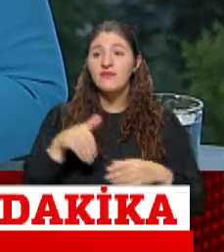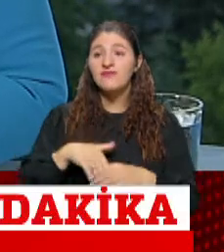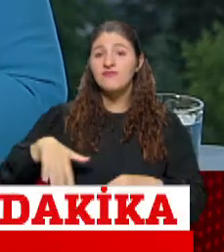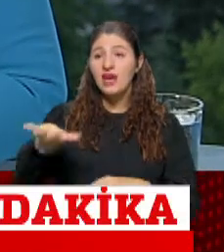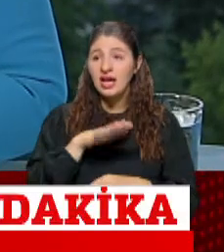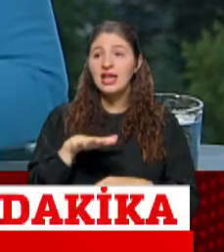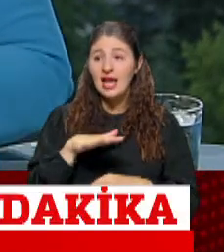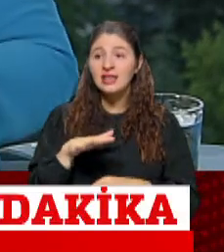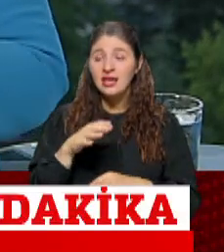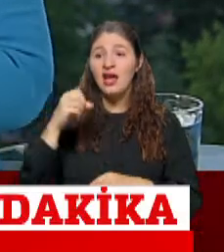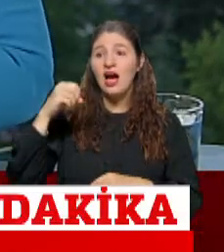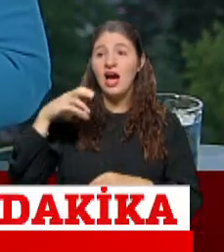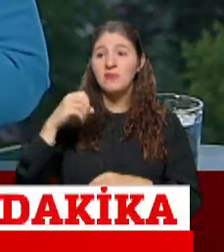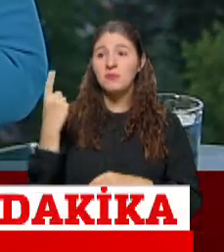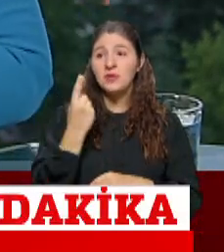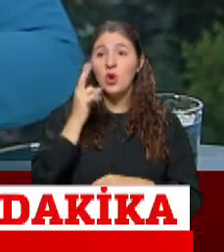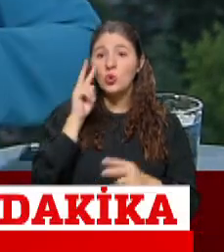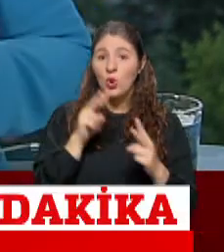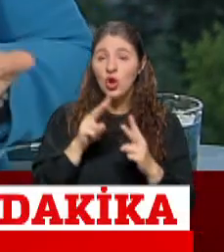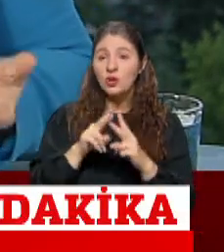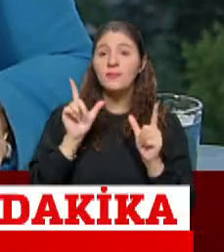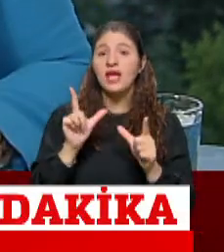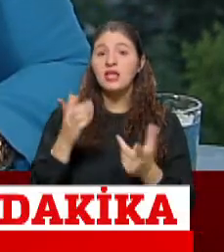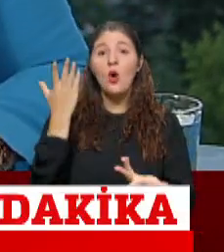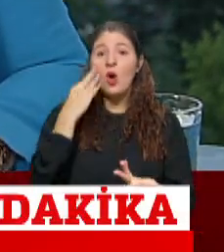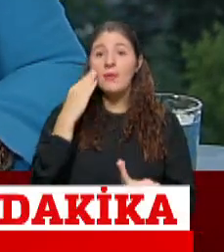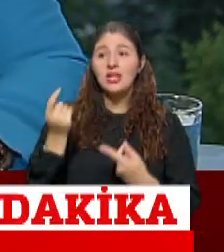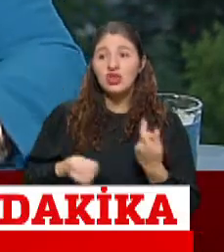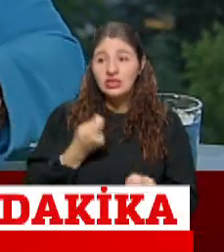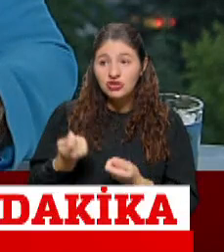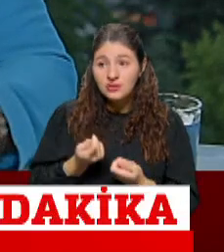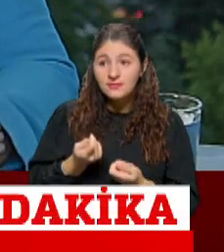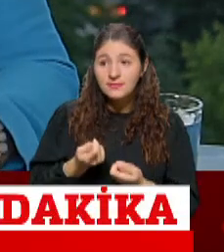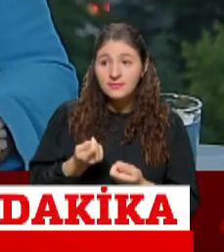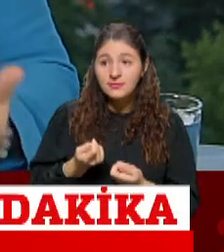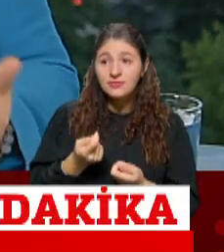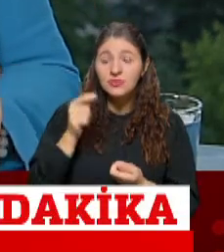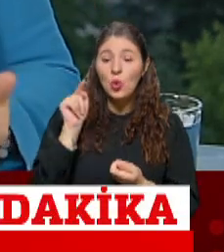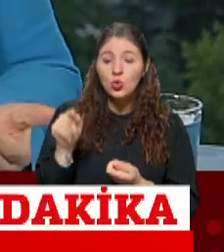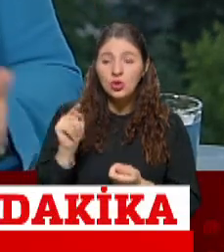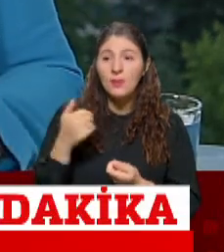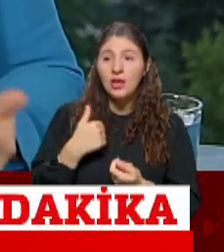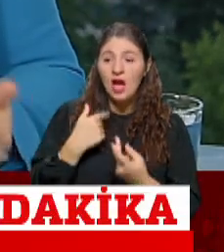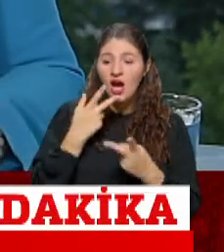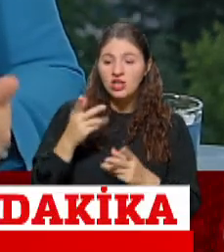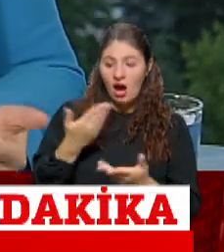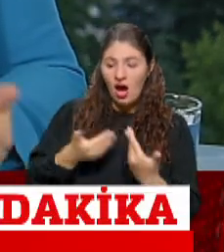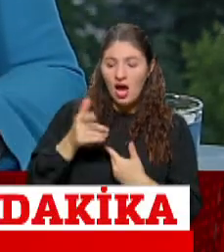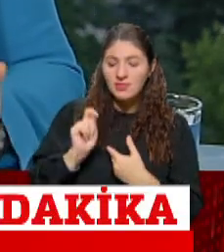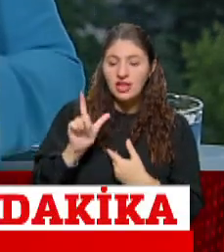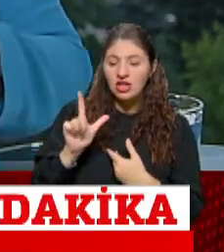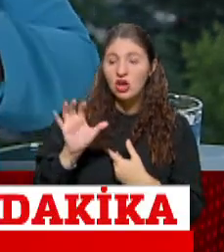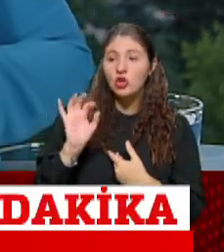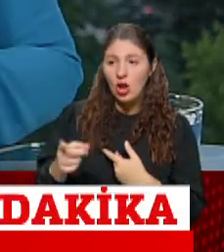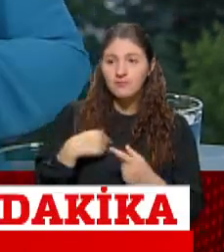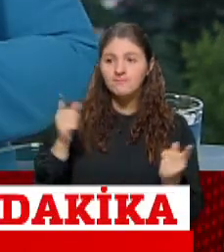milletvekillerinden, AK Partili biriyle görüştüm. Gerekçelerini öğrenmeye çalıştım. Onun da bana açıkladığı gerekçeleri